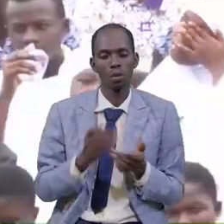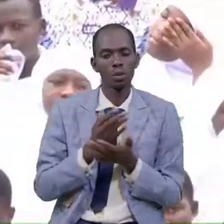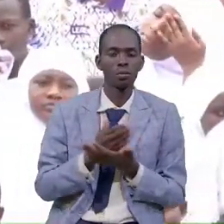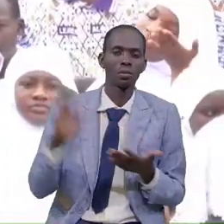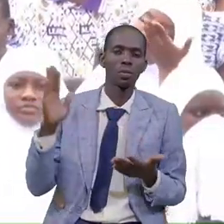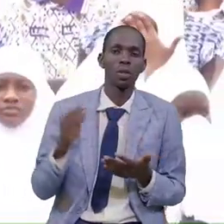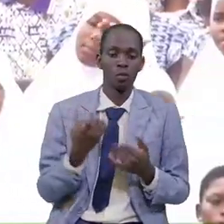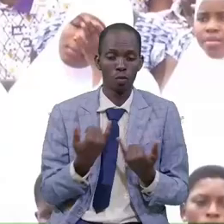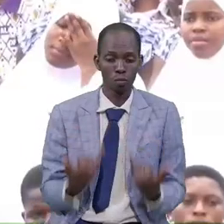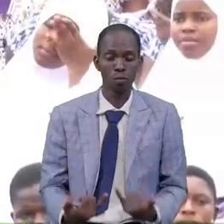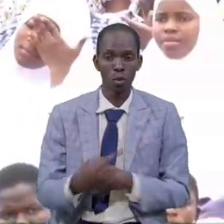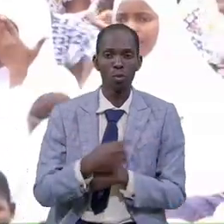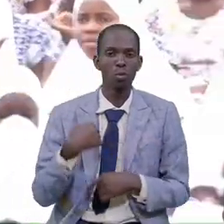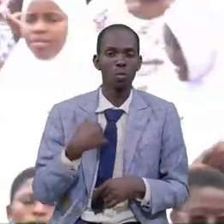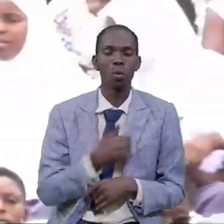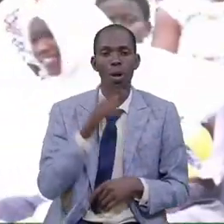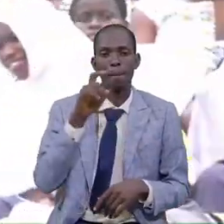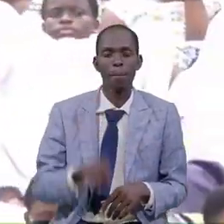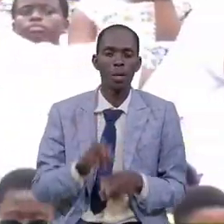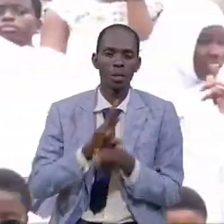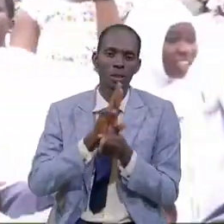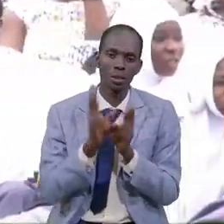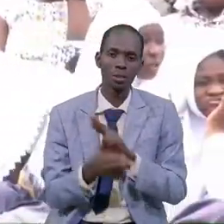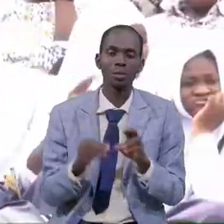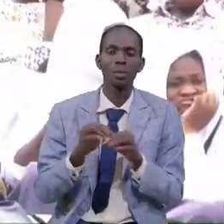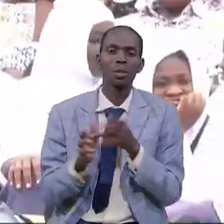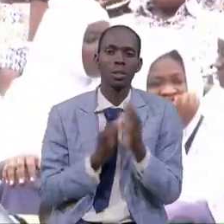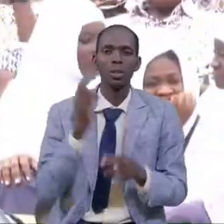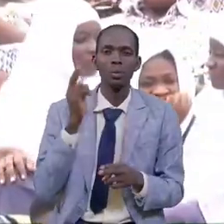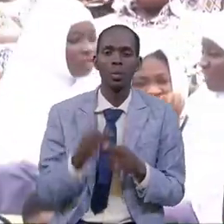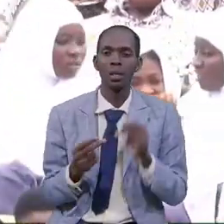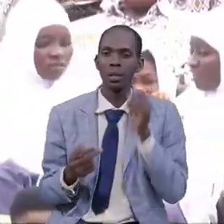nous repentir. J'ai dit, nous allons nous repentir.